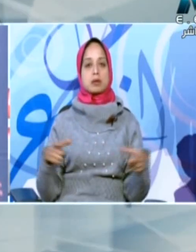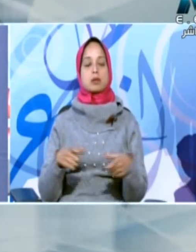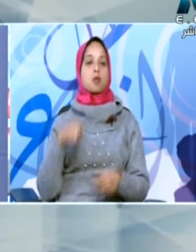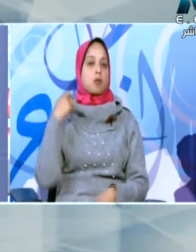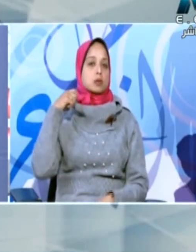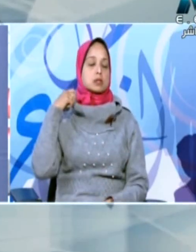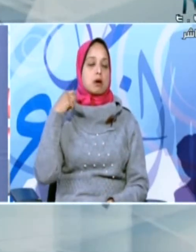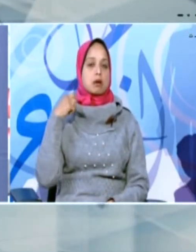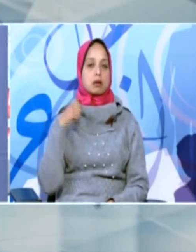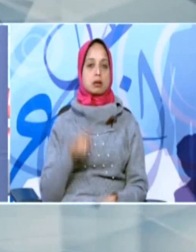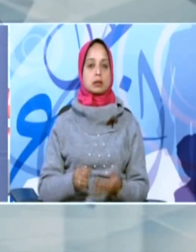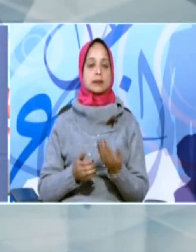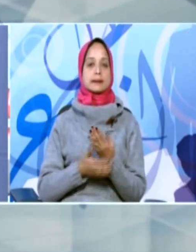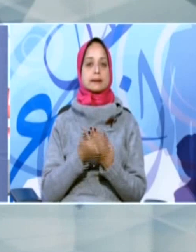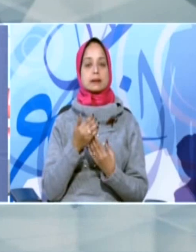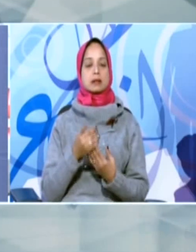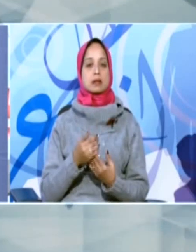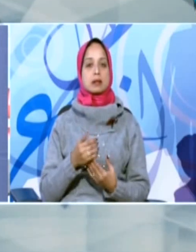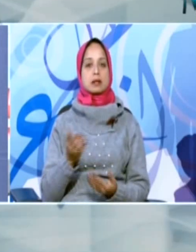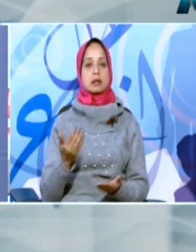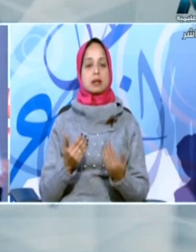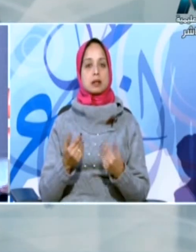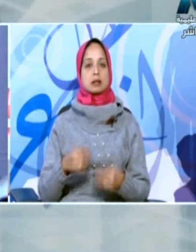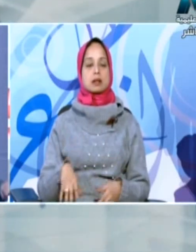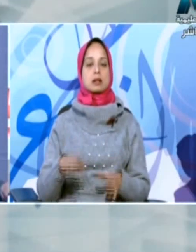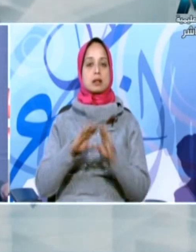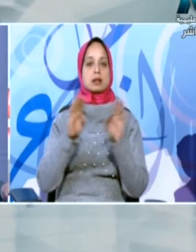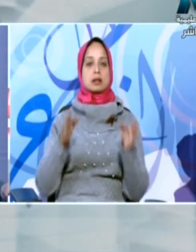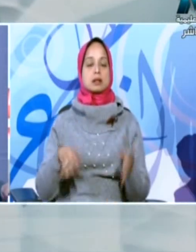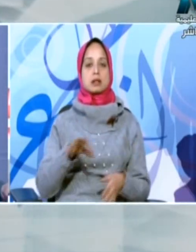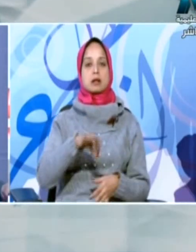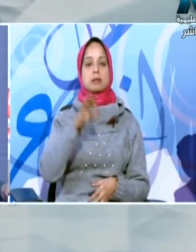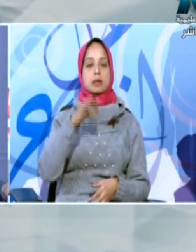الوزاره دلوقتي عندي بنقول اتعملت انتخابات لمجلس